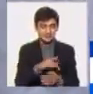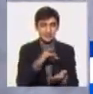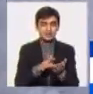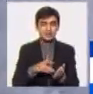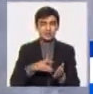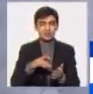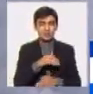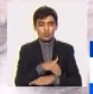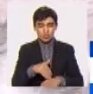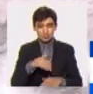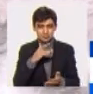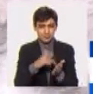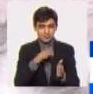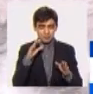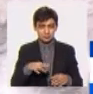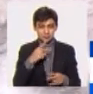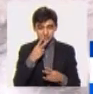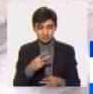тротуары, заваленные сугробами.